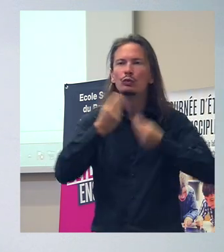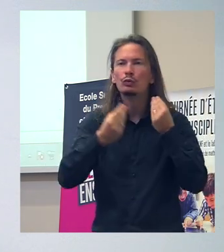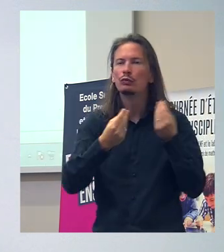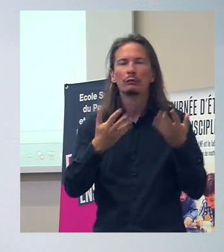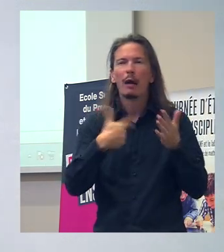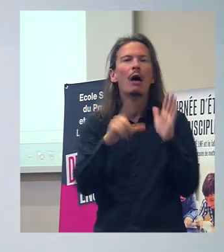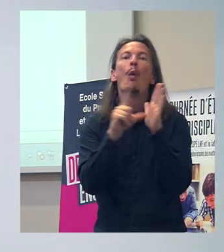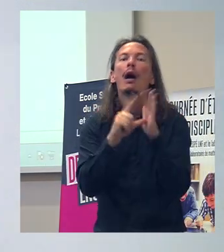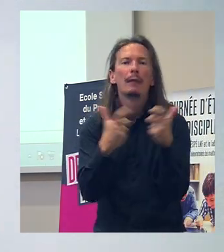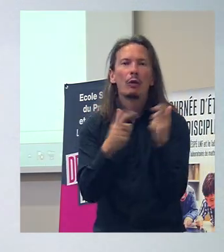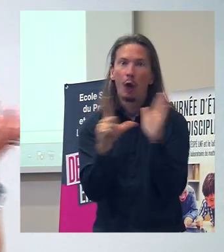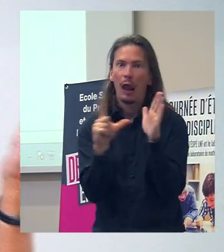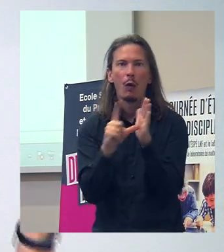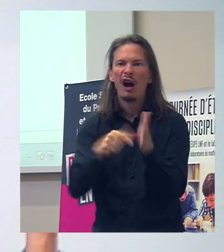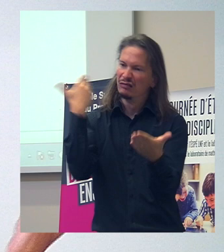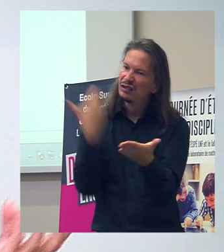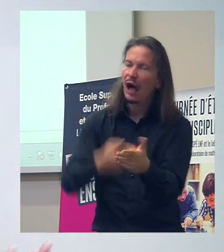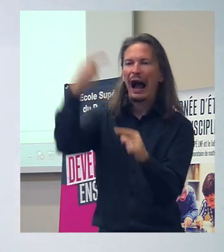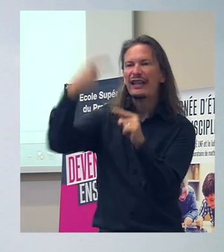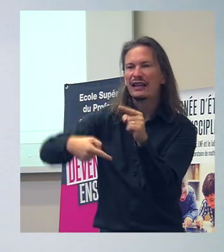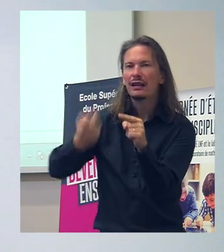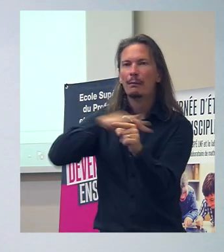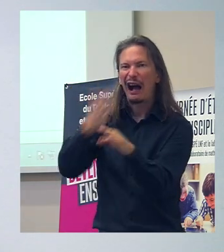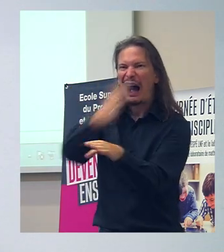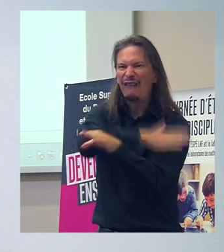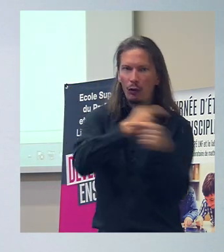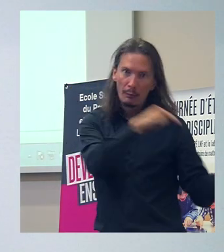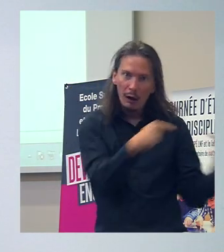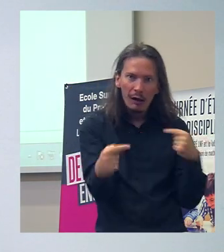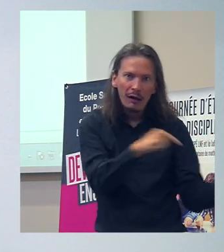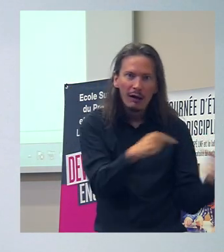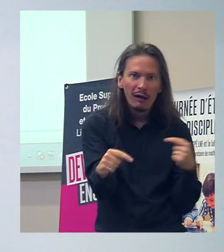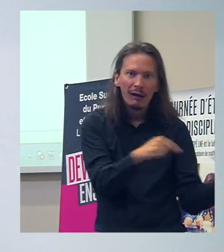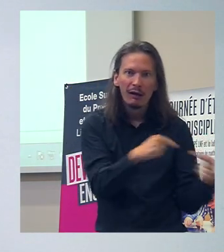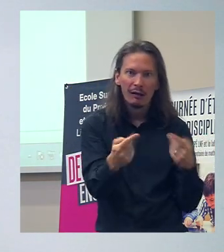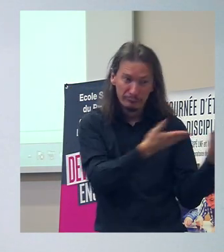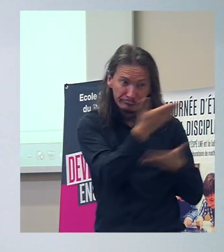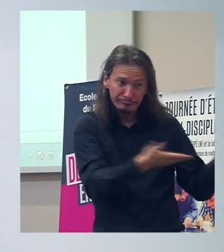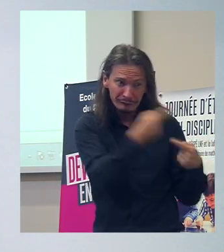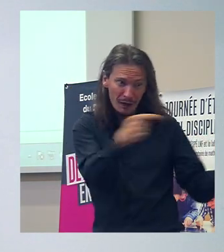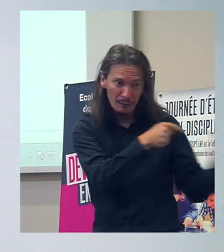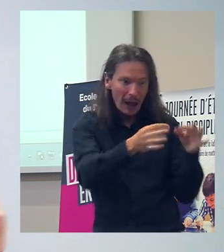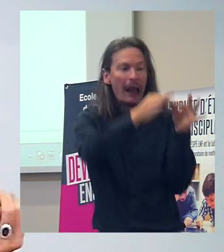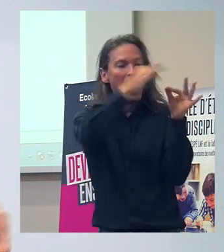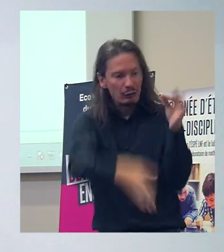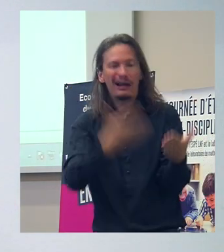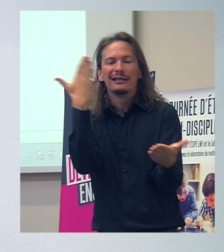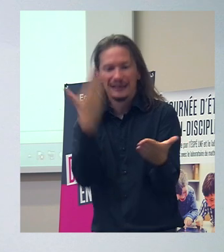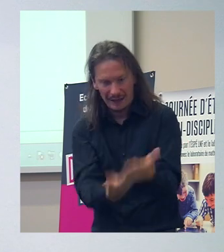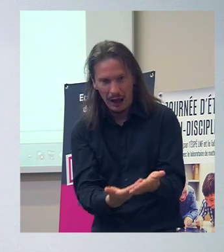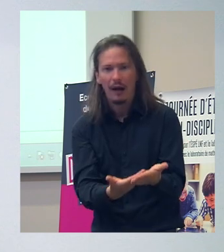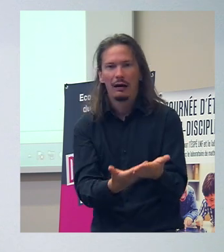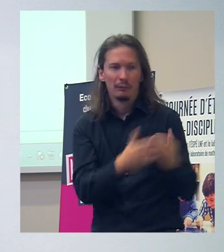loi, elle est débattue et elle sera le résultat de ce qu'on s'est dit